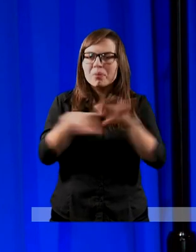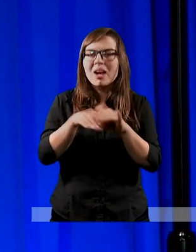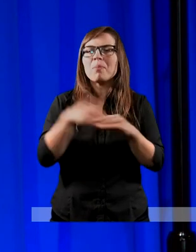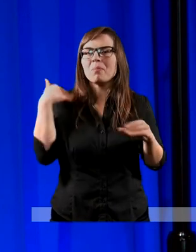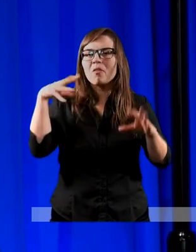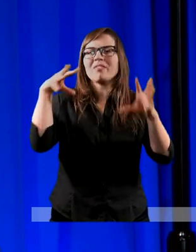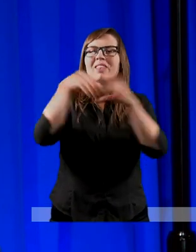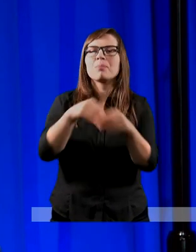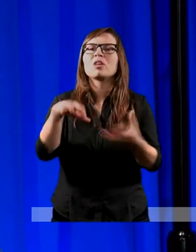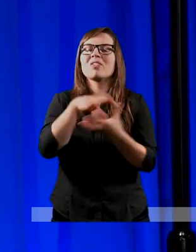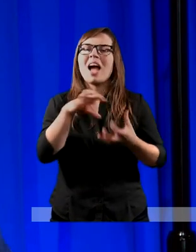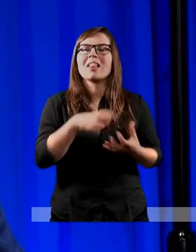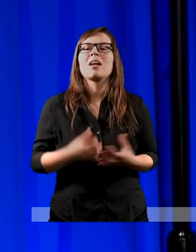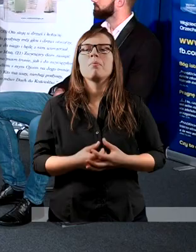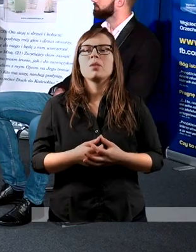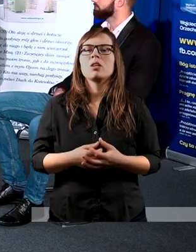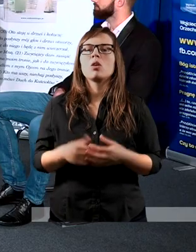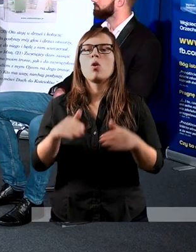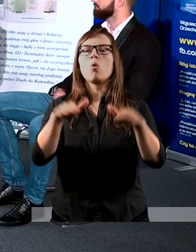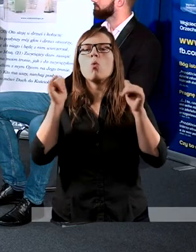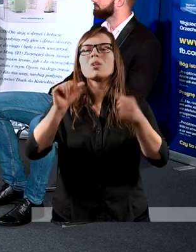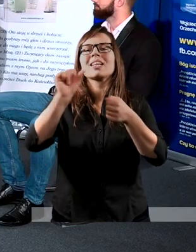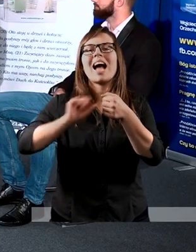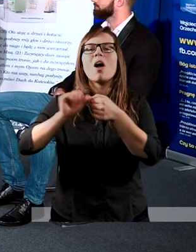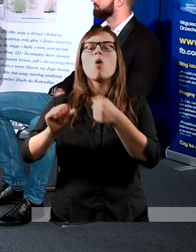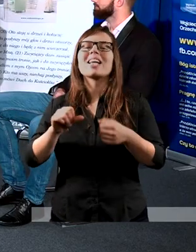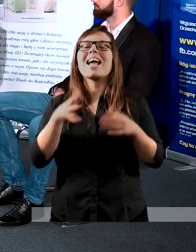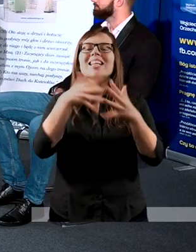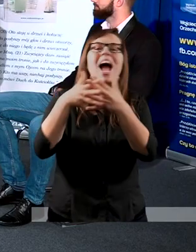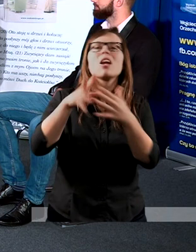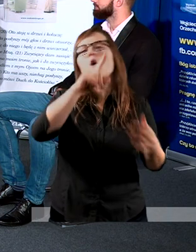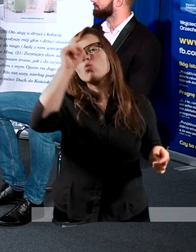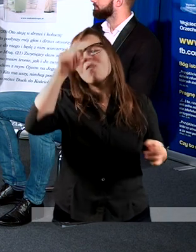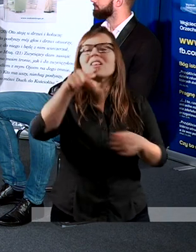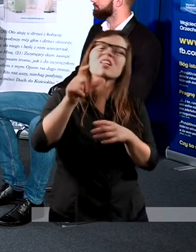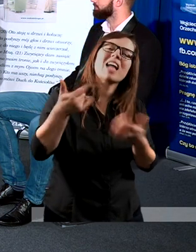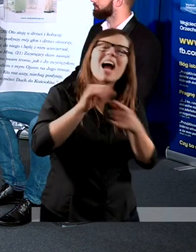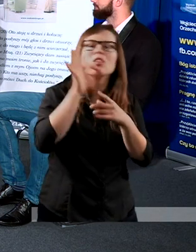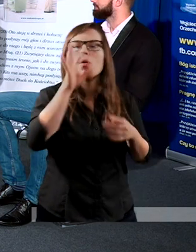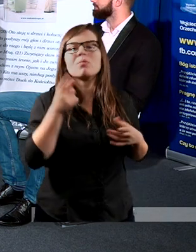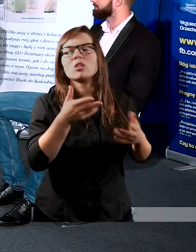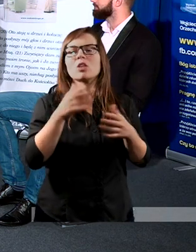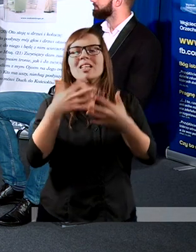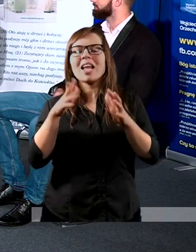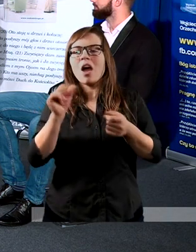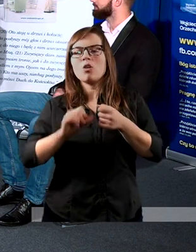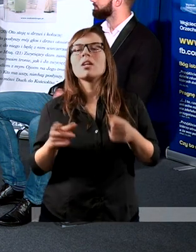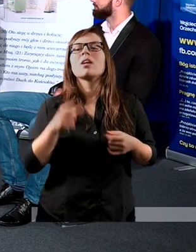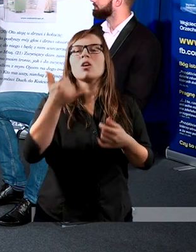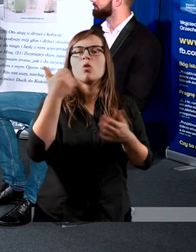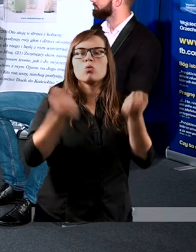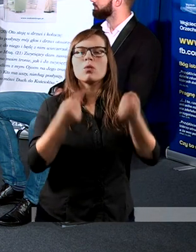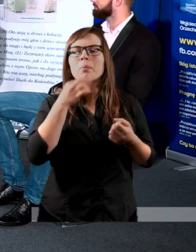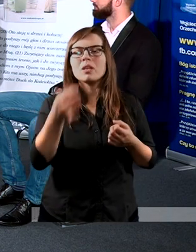był tym światłem. Unikać oceniania po prostu, tak. To przede bardzo wszystkim. Dobrze, więc w takim razie ostatnie pytanie, chyba jedno z najtrudniejszych,